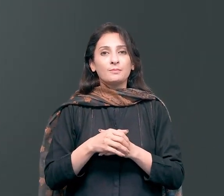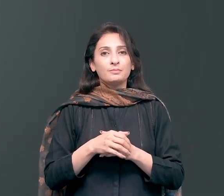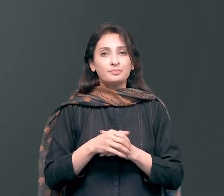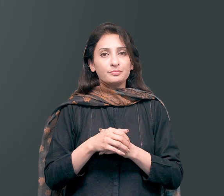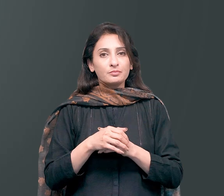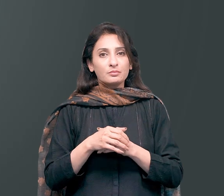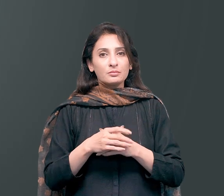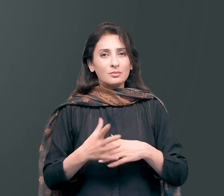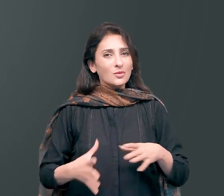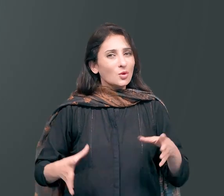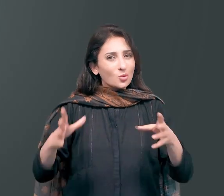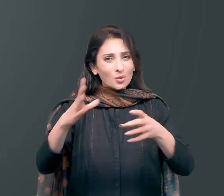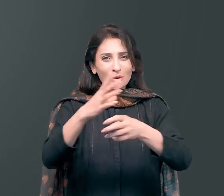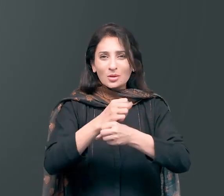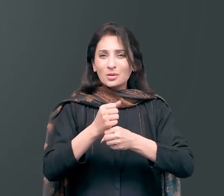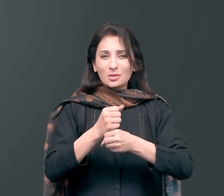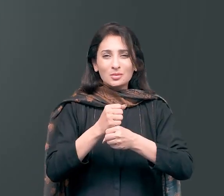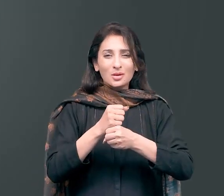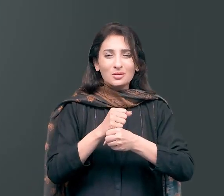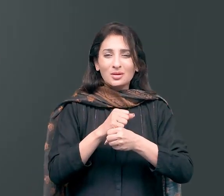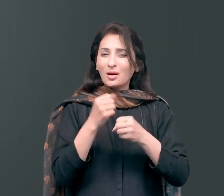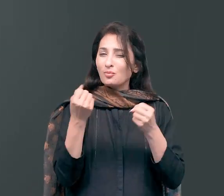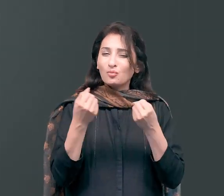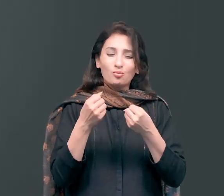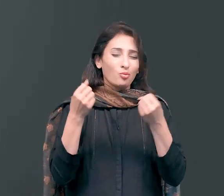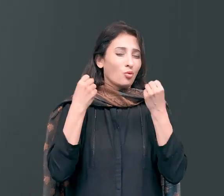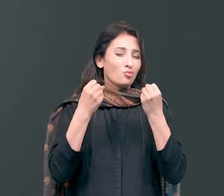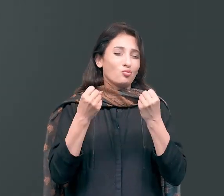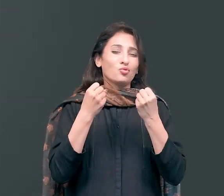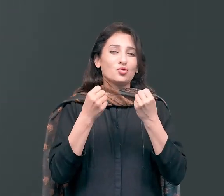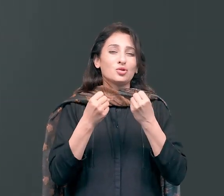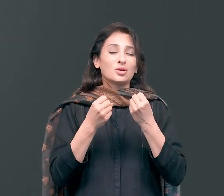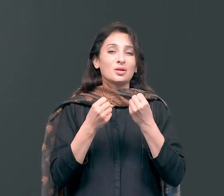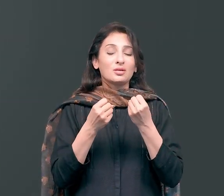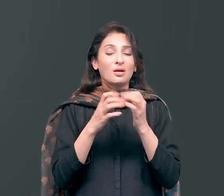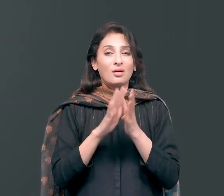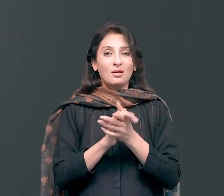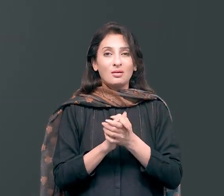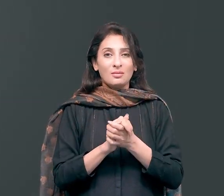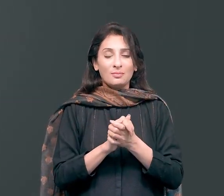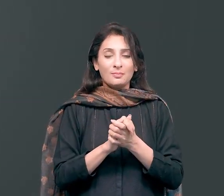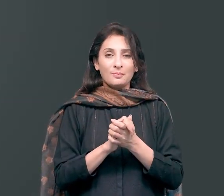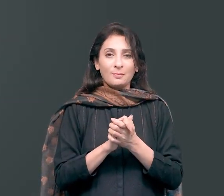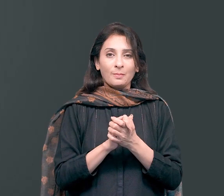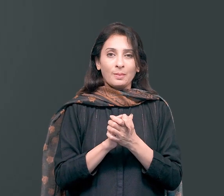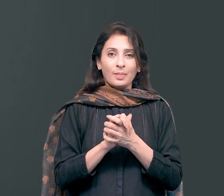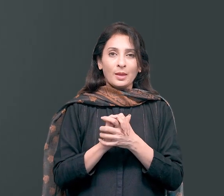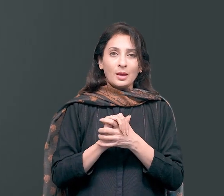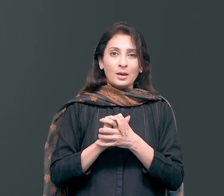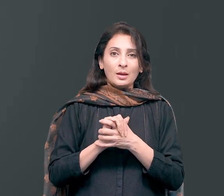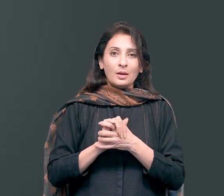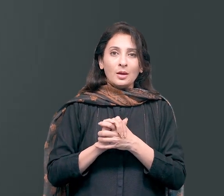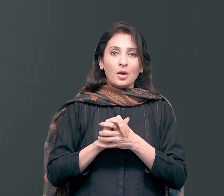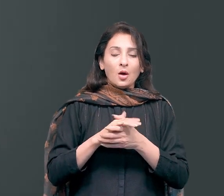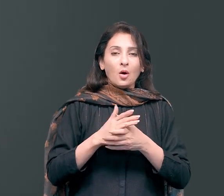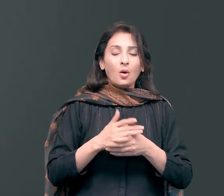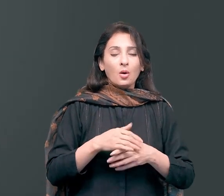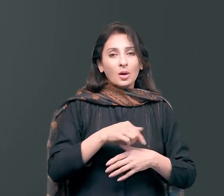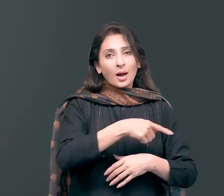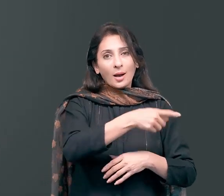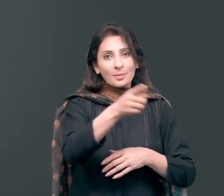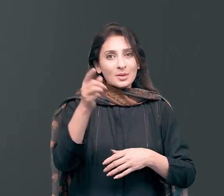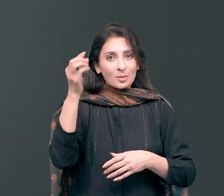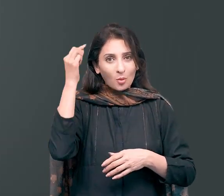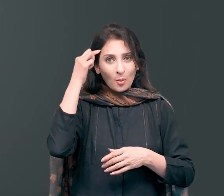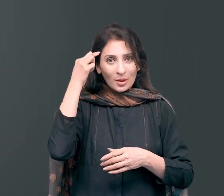پلس ہندوستان کو غیر منقسم رکھنا، سب کانٹیننٹ کو برقرار رکھنا تھا۔ اور یہ آپ سب جانتے